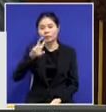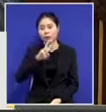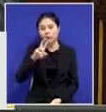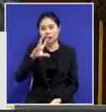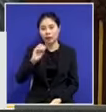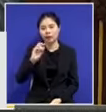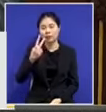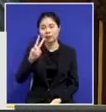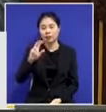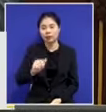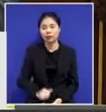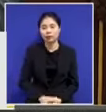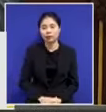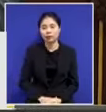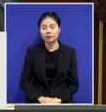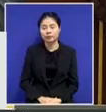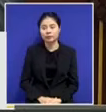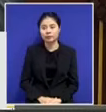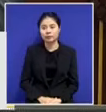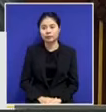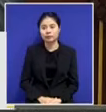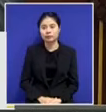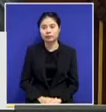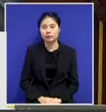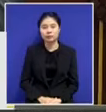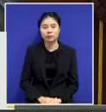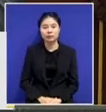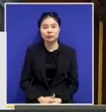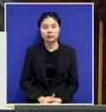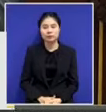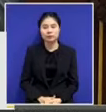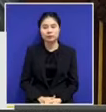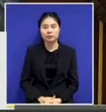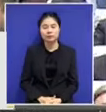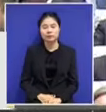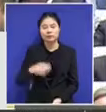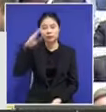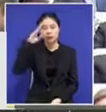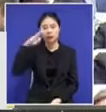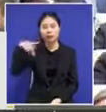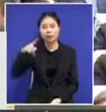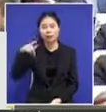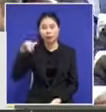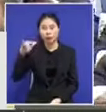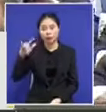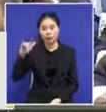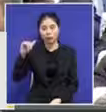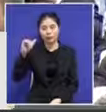252พลเรือเอกนพดลโชคลดา พลเอกประยุทธ์จันทร์โอชาครับ